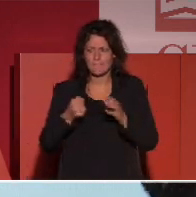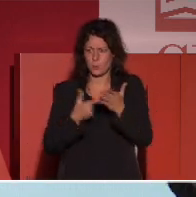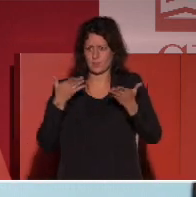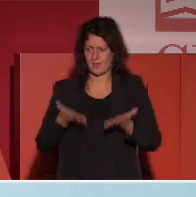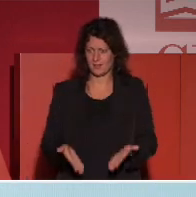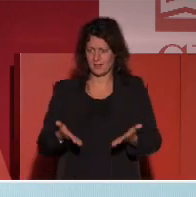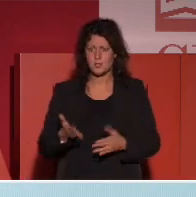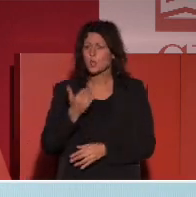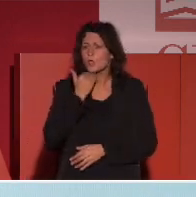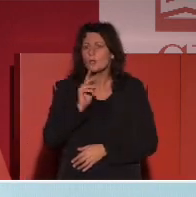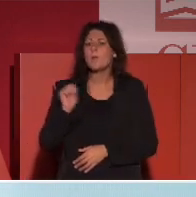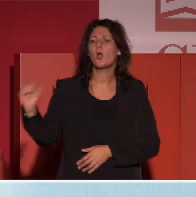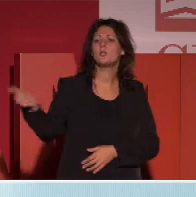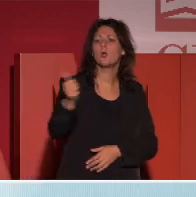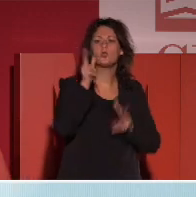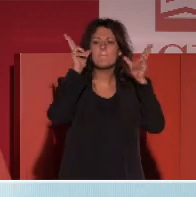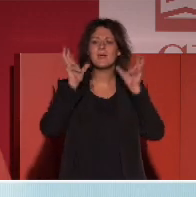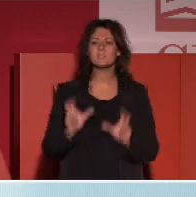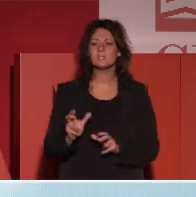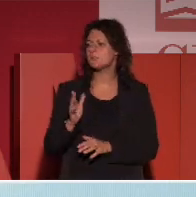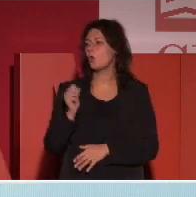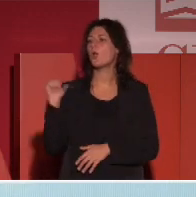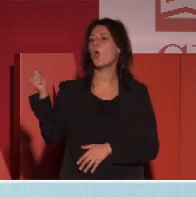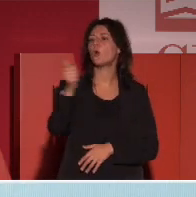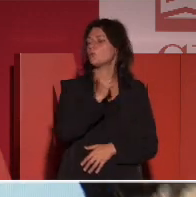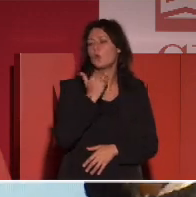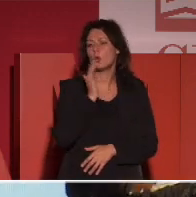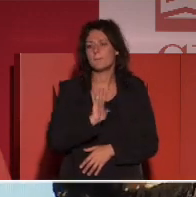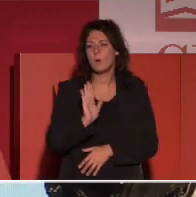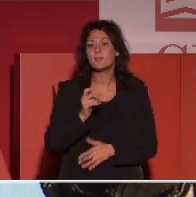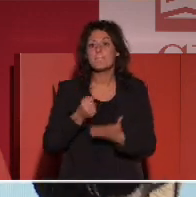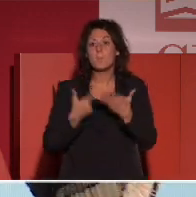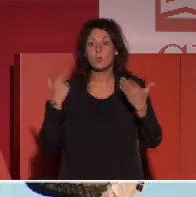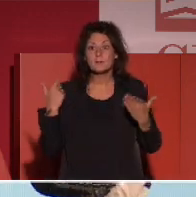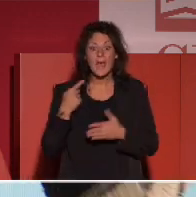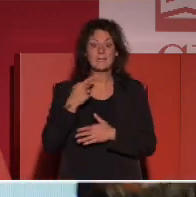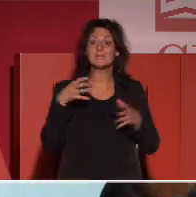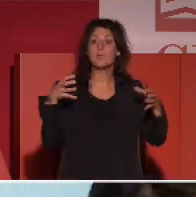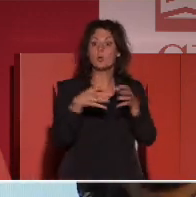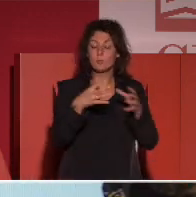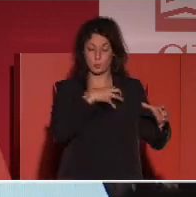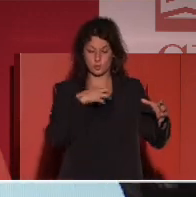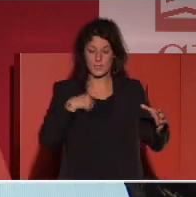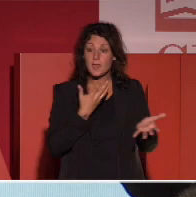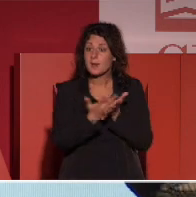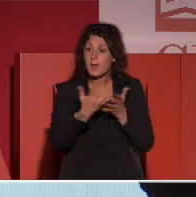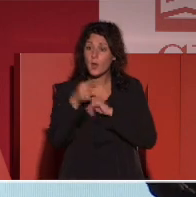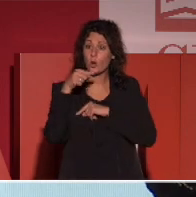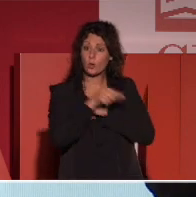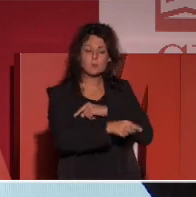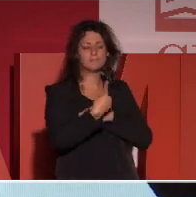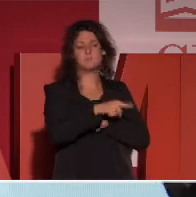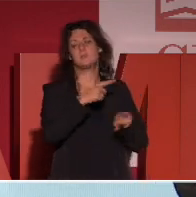conta quello che ci viene detto spiegato e rispiegato e mi ha fatto molto piacere che mercalli abbia con tanta affettuosa